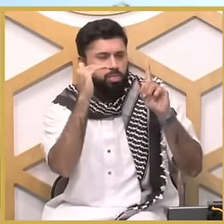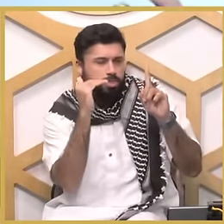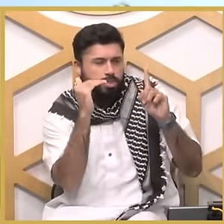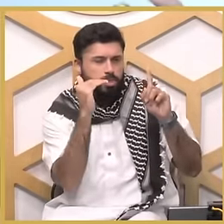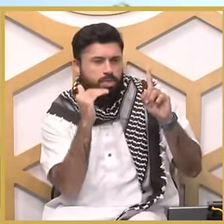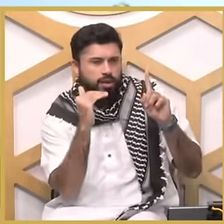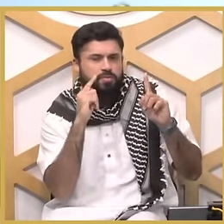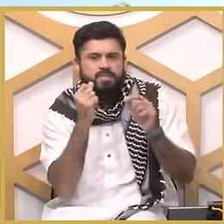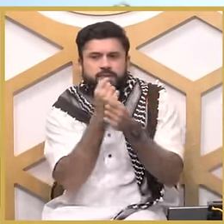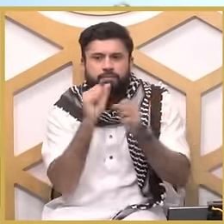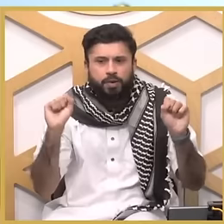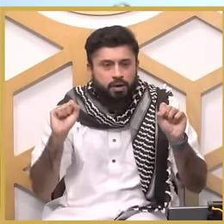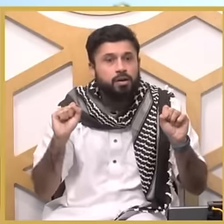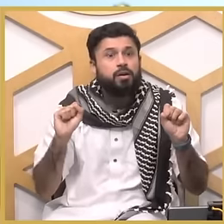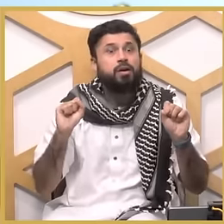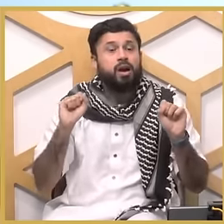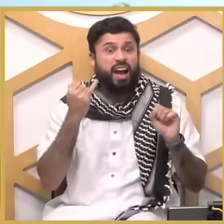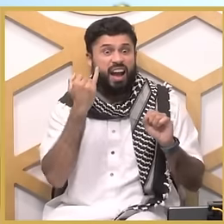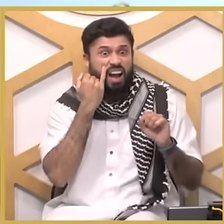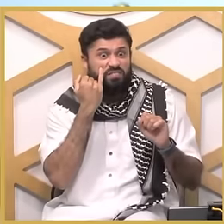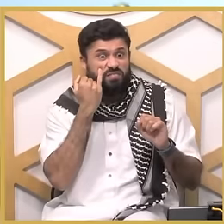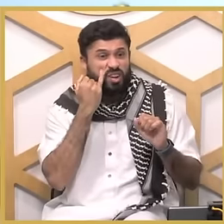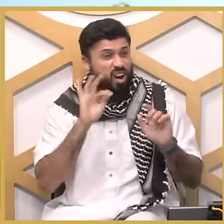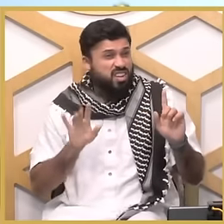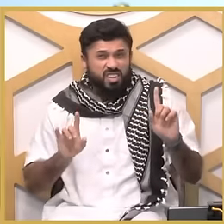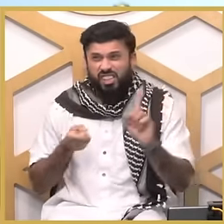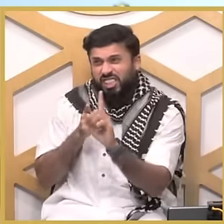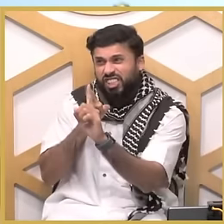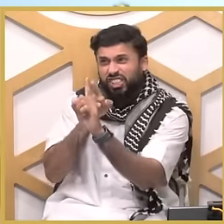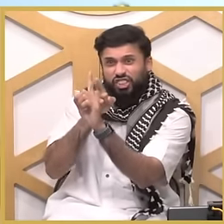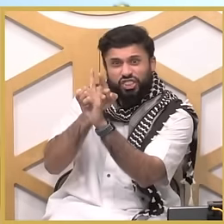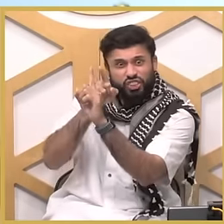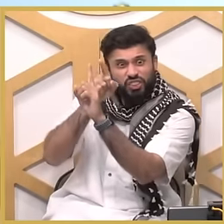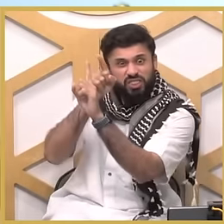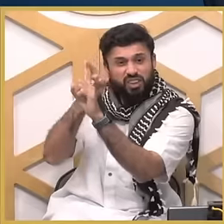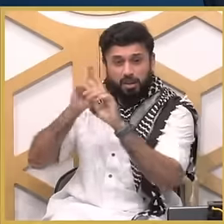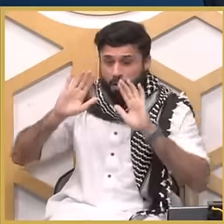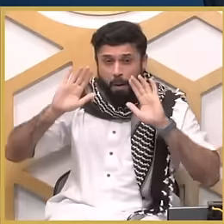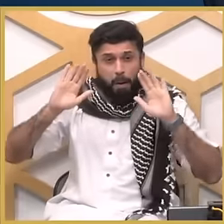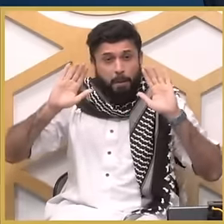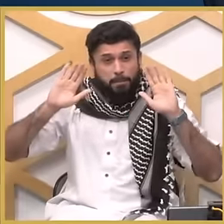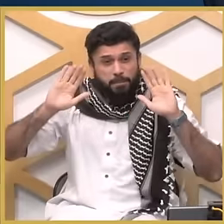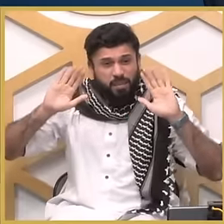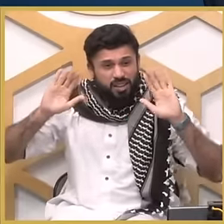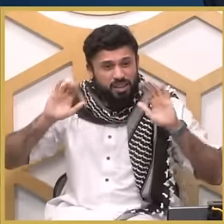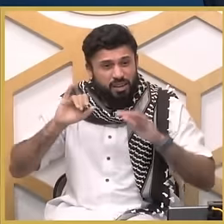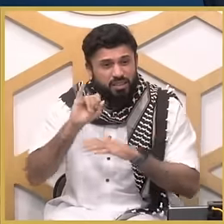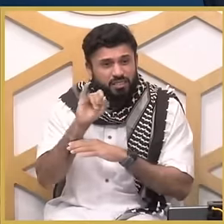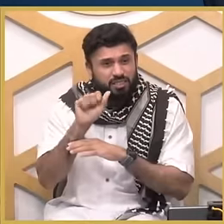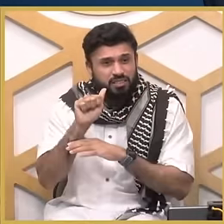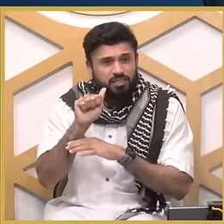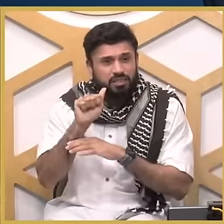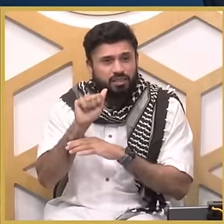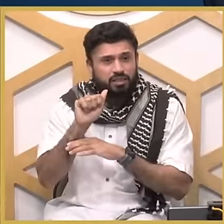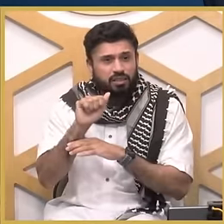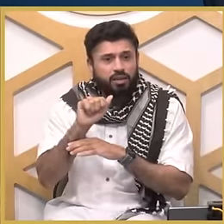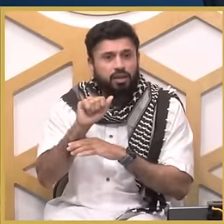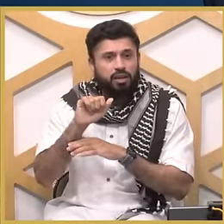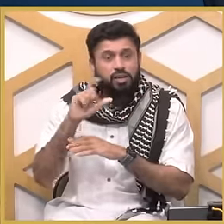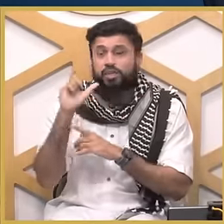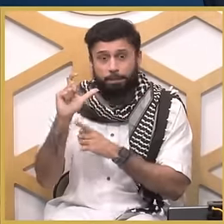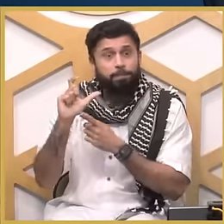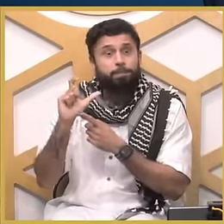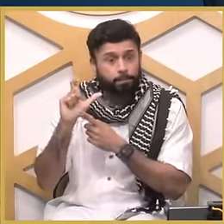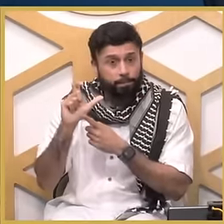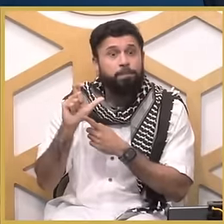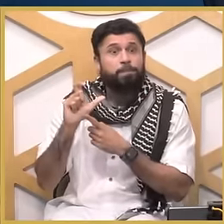you fall, where are you going to fall? Sheikh, that's what the Prophet says in the hadith, قَالِ إِذَا سَأَلْتُمُ اللَّهَ فَاسْأَلُوهُ الْفِرْدَوْسَ الْأَعْلَى. If you're going to be asking